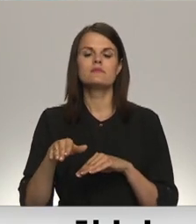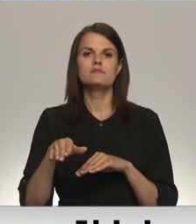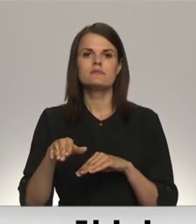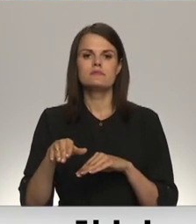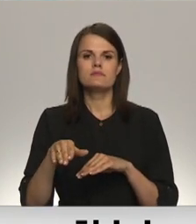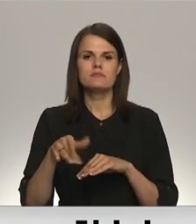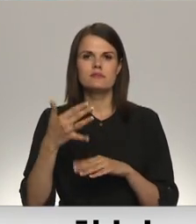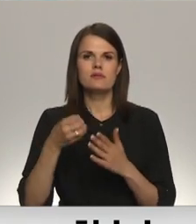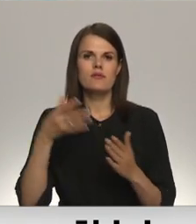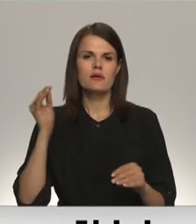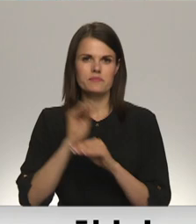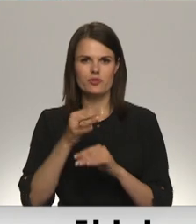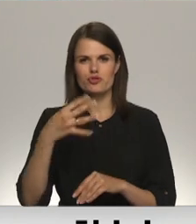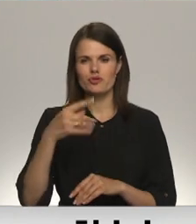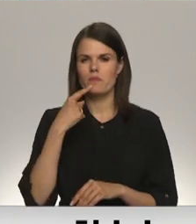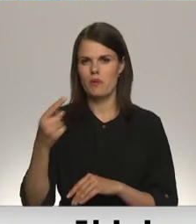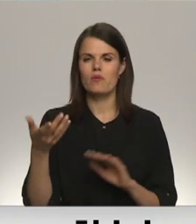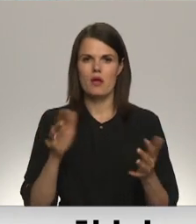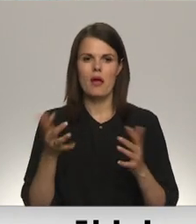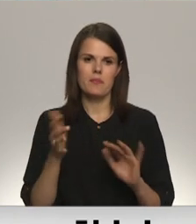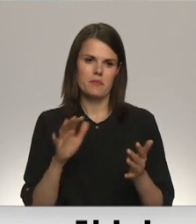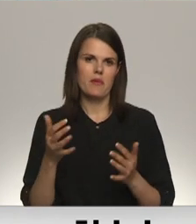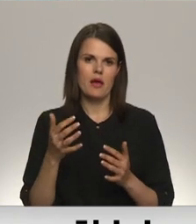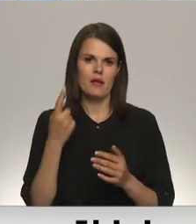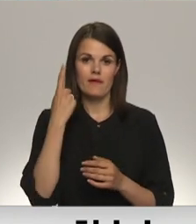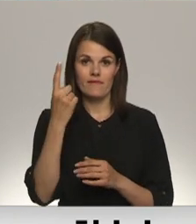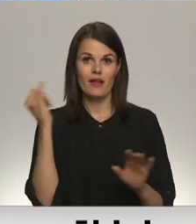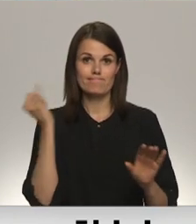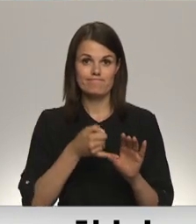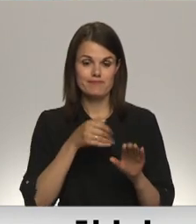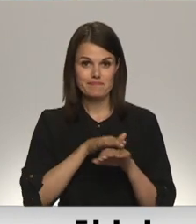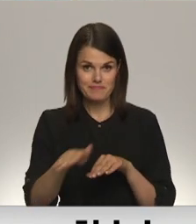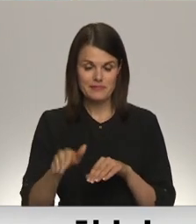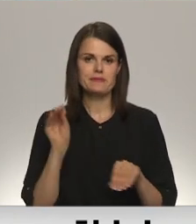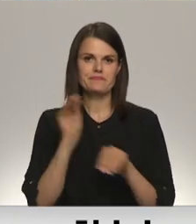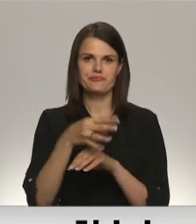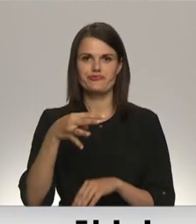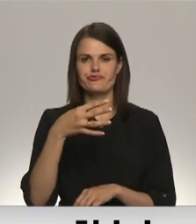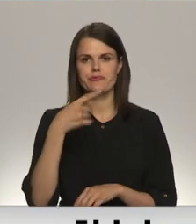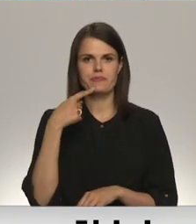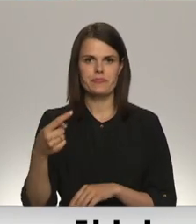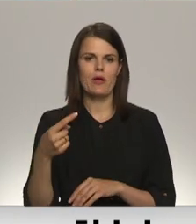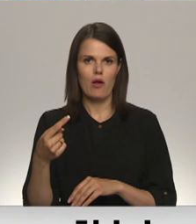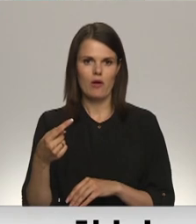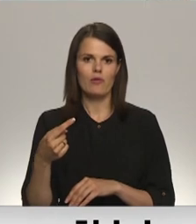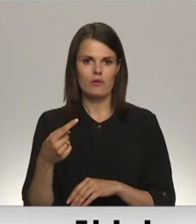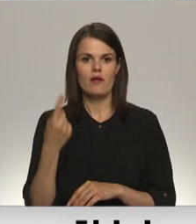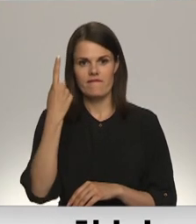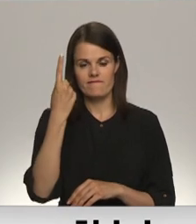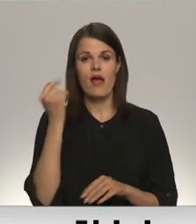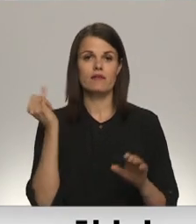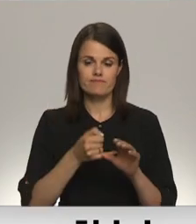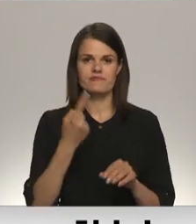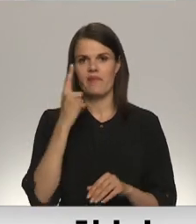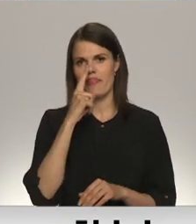Pat cik mums palika dārgāk, pa 40 mārciņām aptuveni. Vien bāka. Nu, man principā bāka uz nedēļu aiziet.